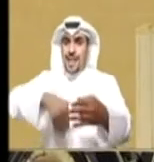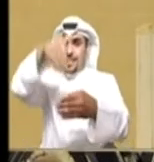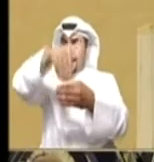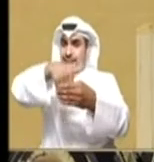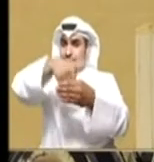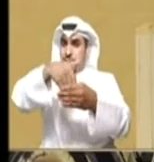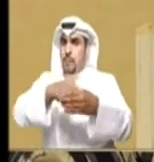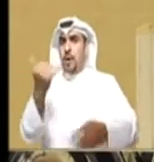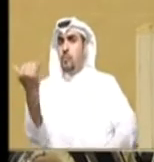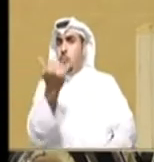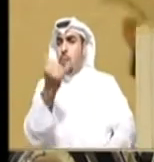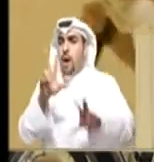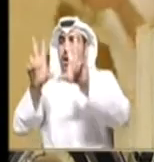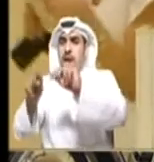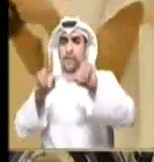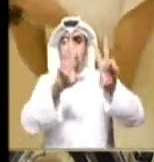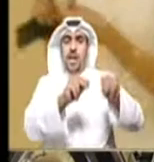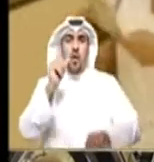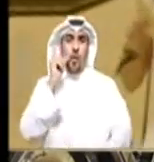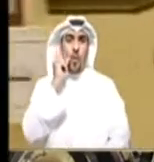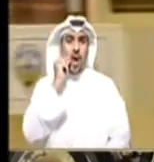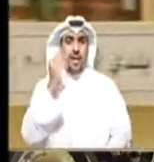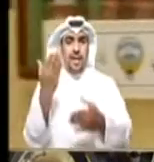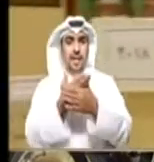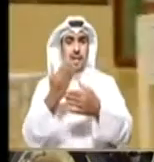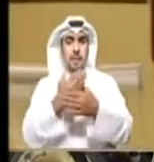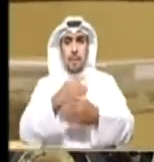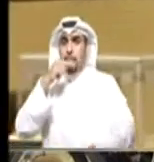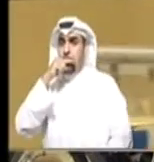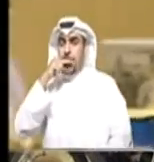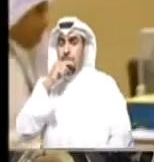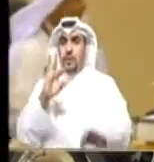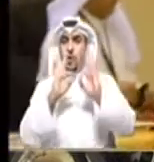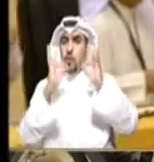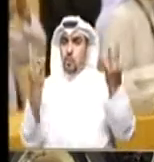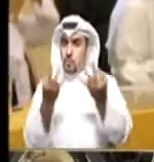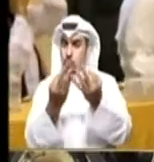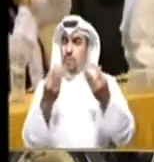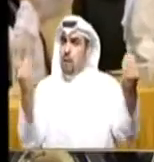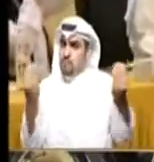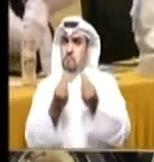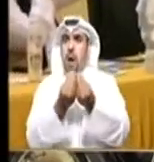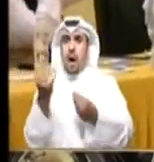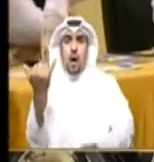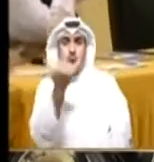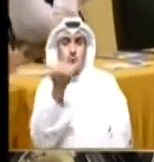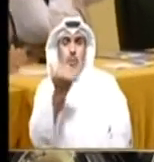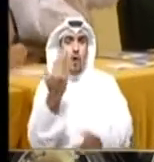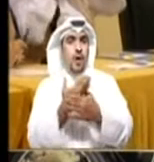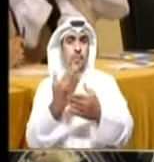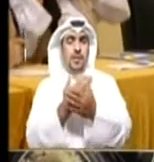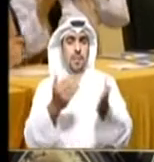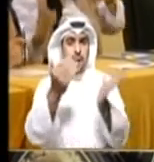عن مشاركة الرجل، كون المرأة جزءا من المجتمع تتفاعل مع قضايا الرأي العام السياسية